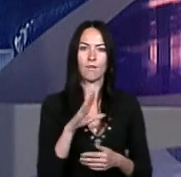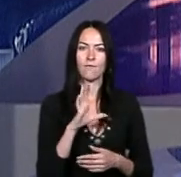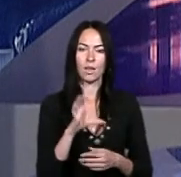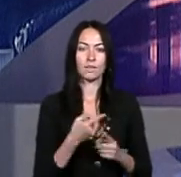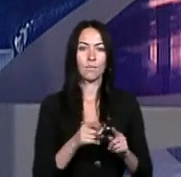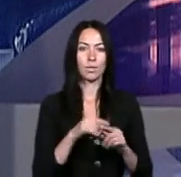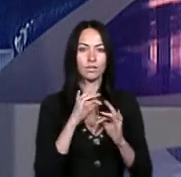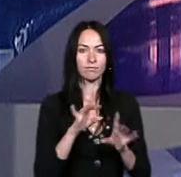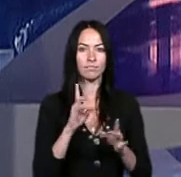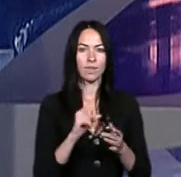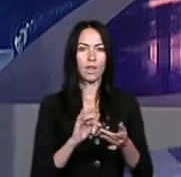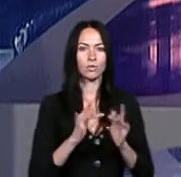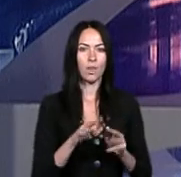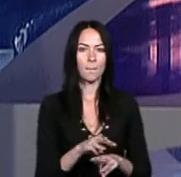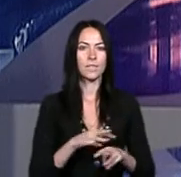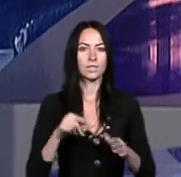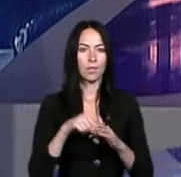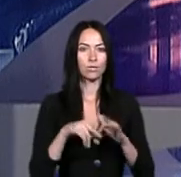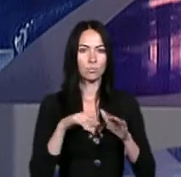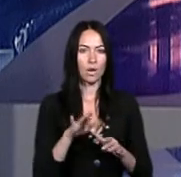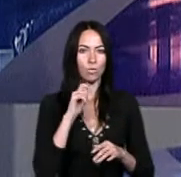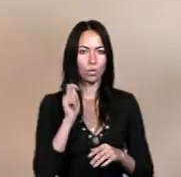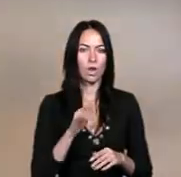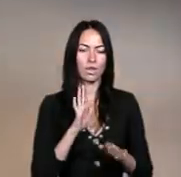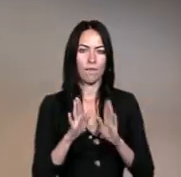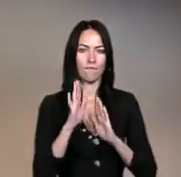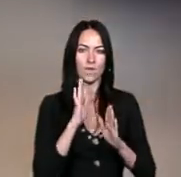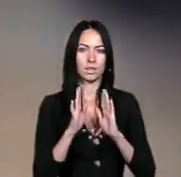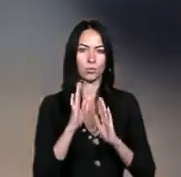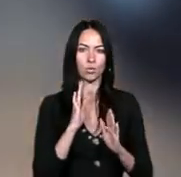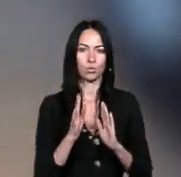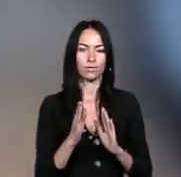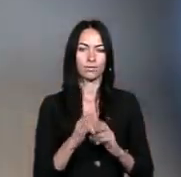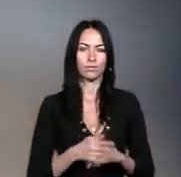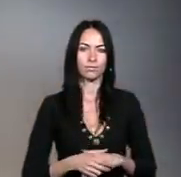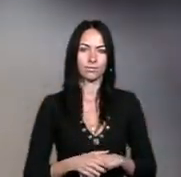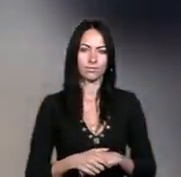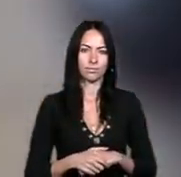йдеться на сторінці Міністерства внутрішніх справ України у Фейсбук.